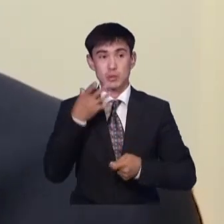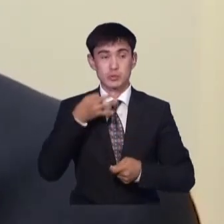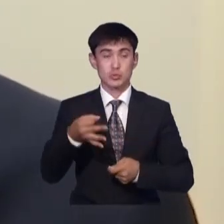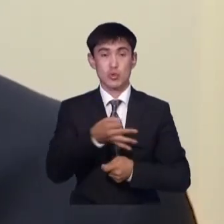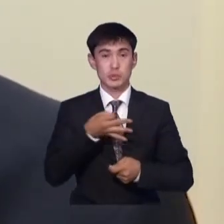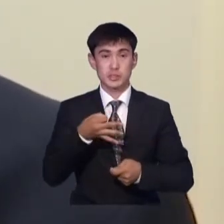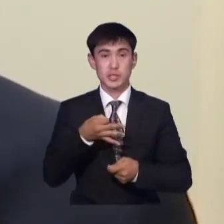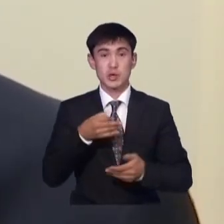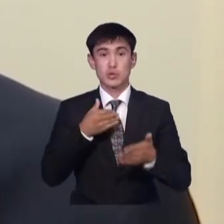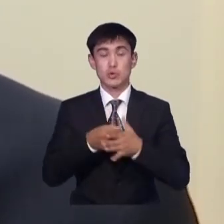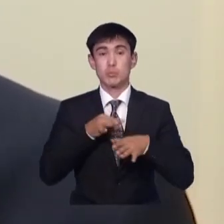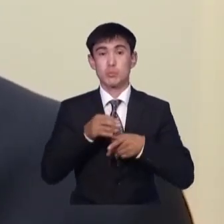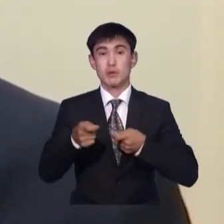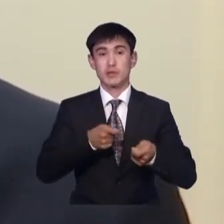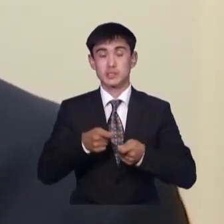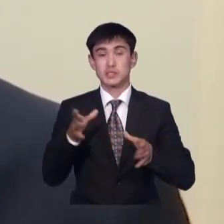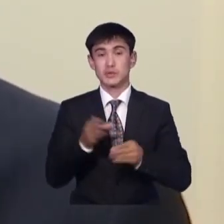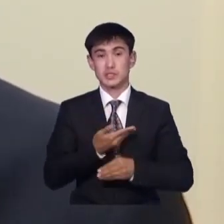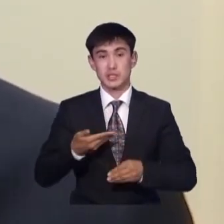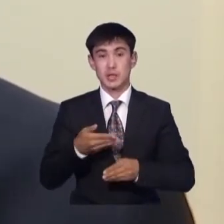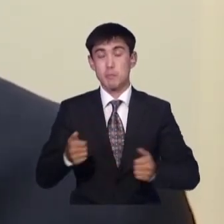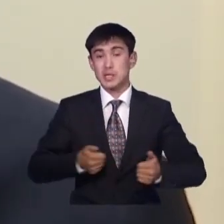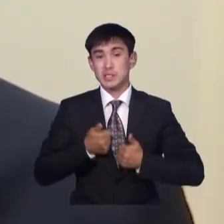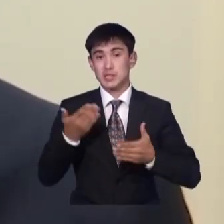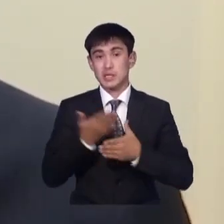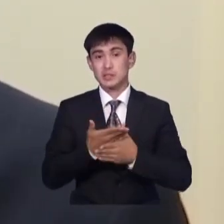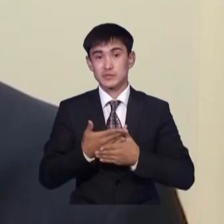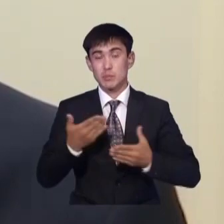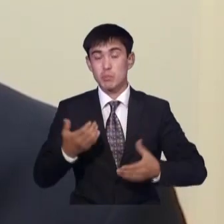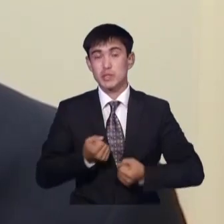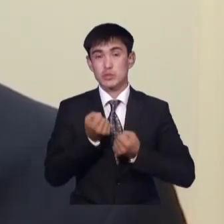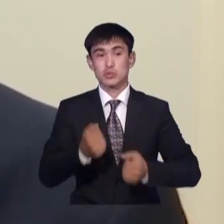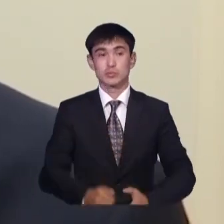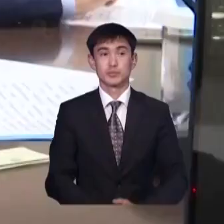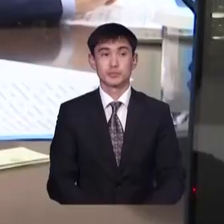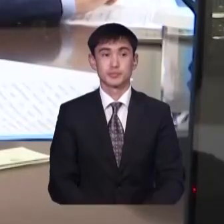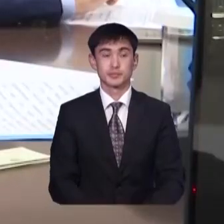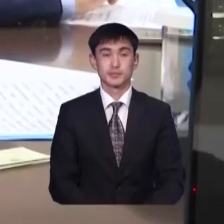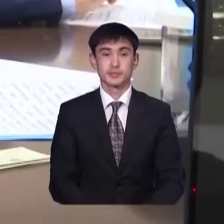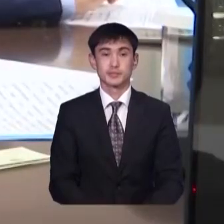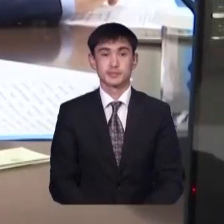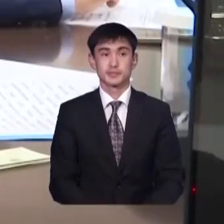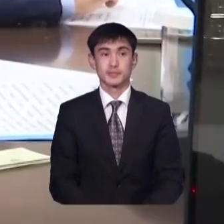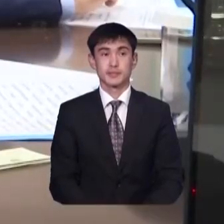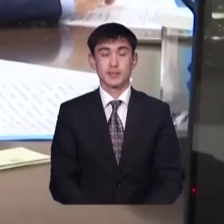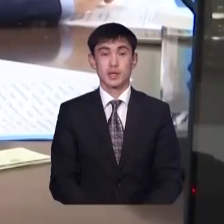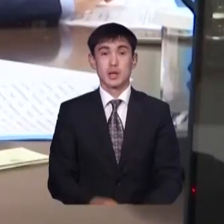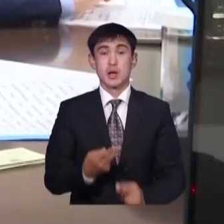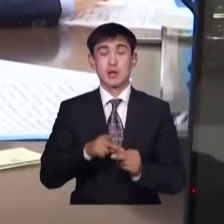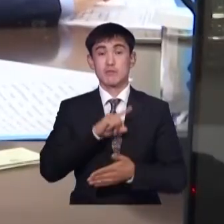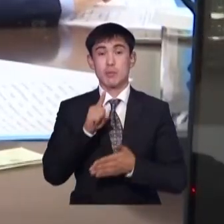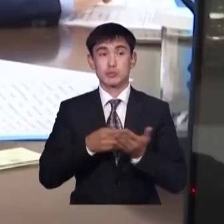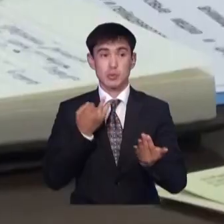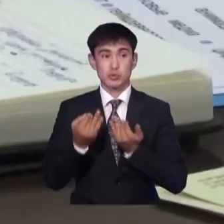Алматинской области до правительства. Со своей стороны постараемся оказать всяческую поддержку. Стоит отметить, что этот